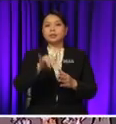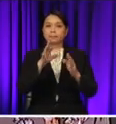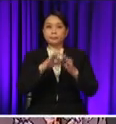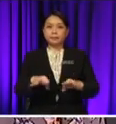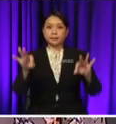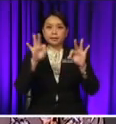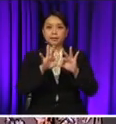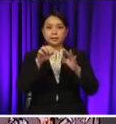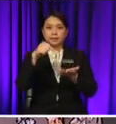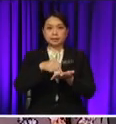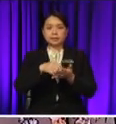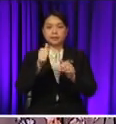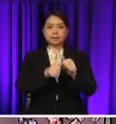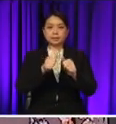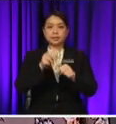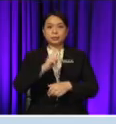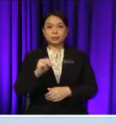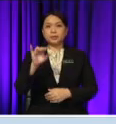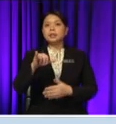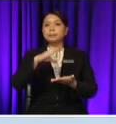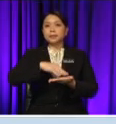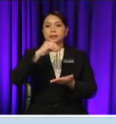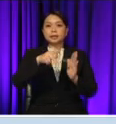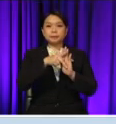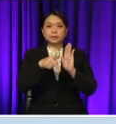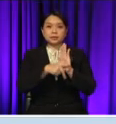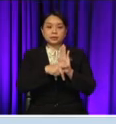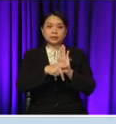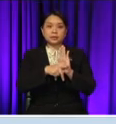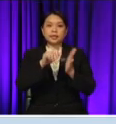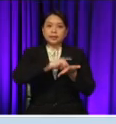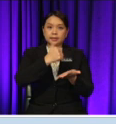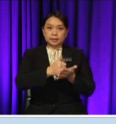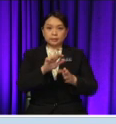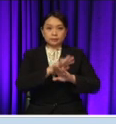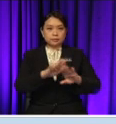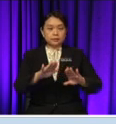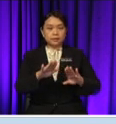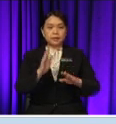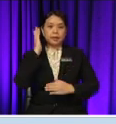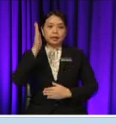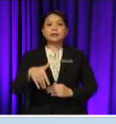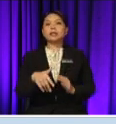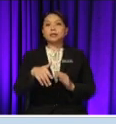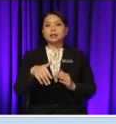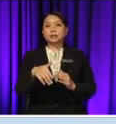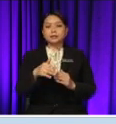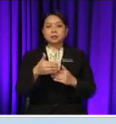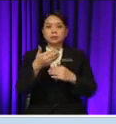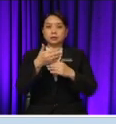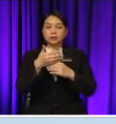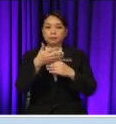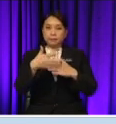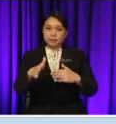setiap murid yang belajar prinsip ekonomi tak pernah lepas daripada pelarasan sesama juga seperti